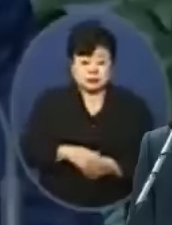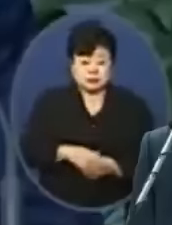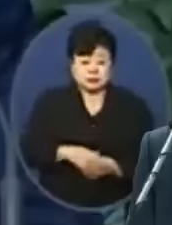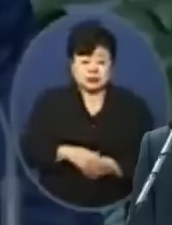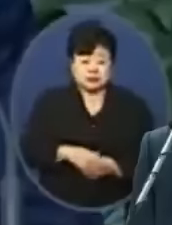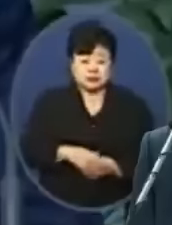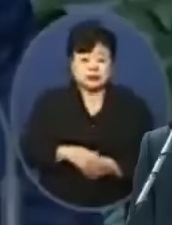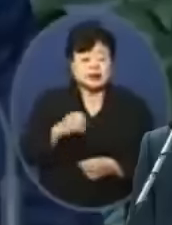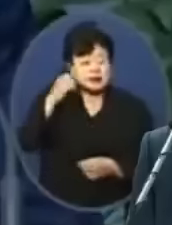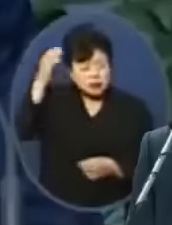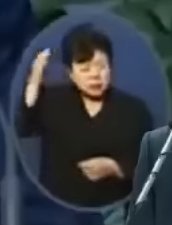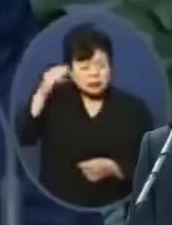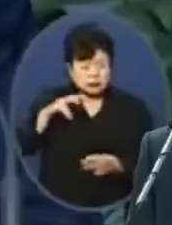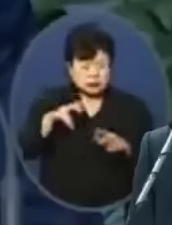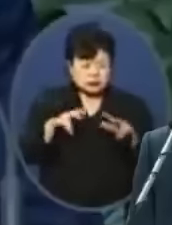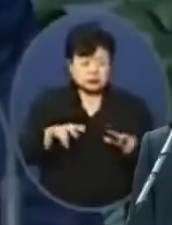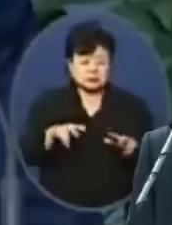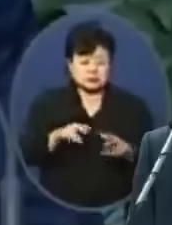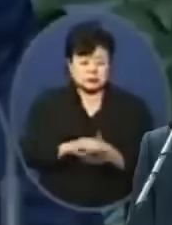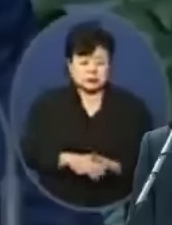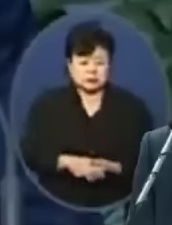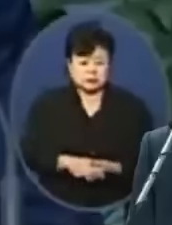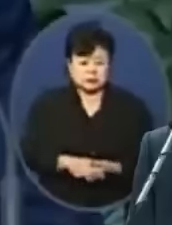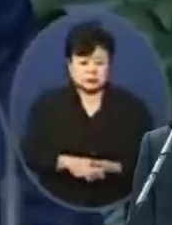그런데 잃어버렸습니다. 어떻게